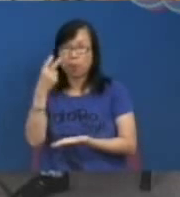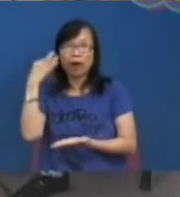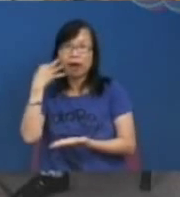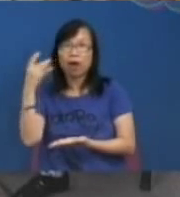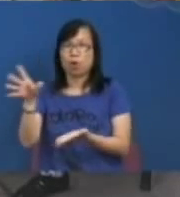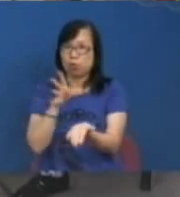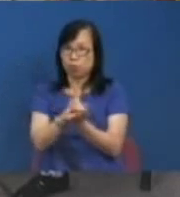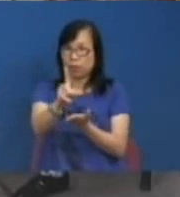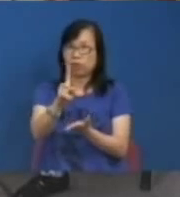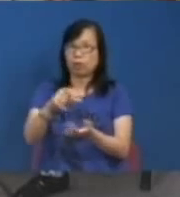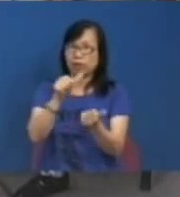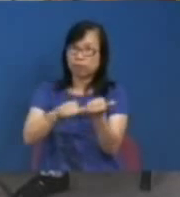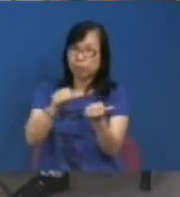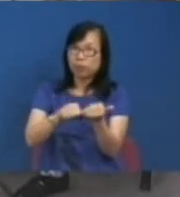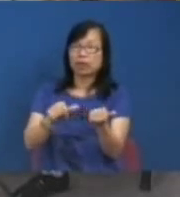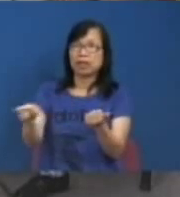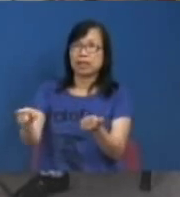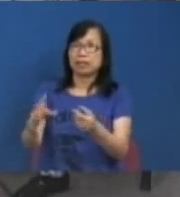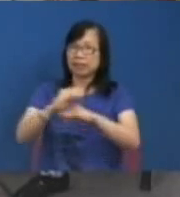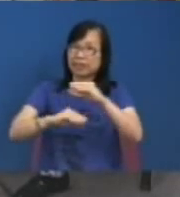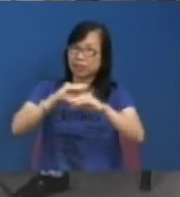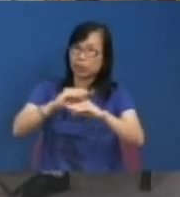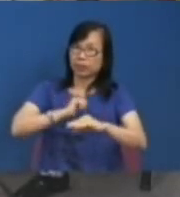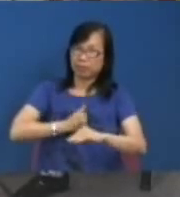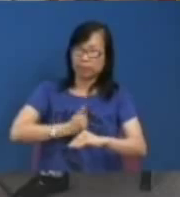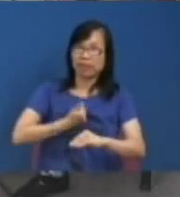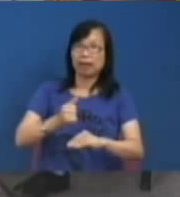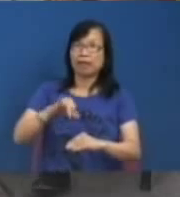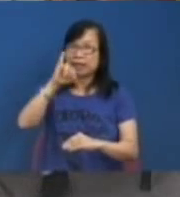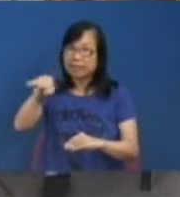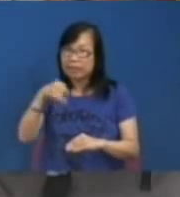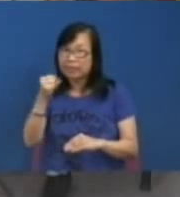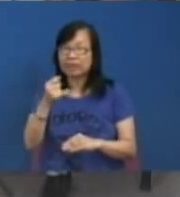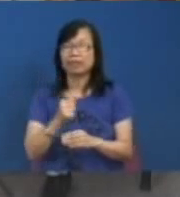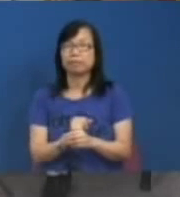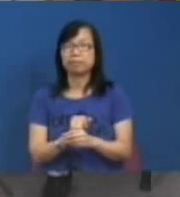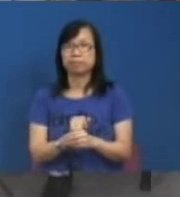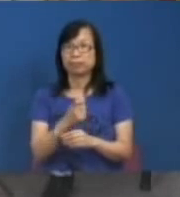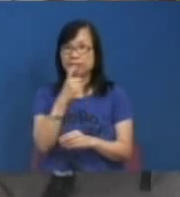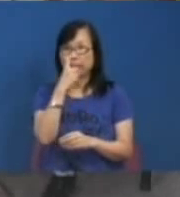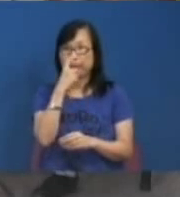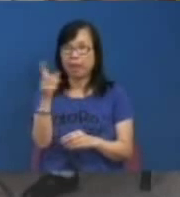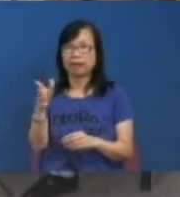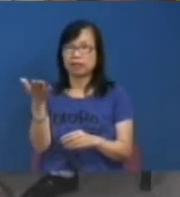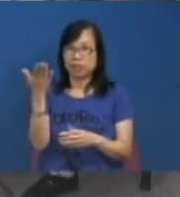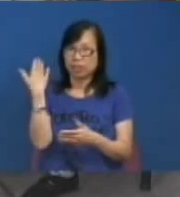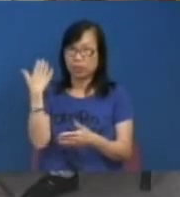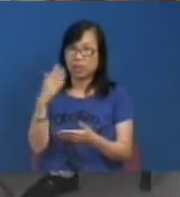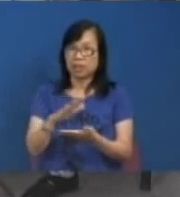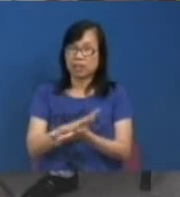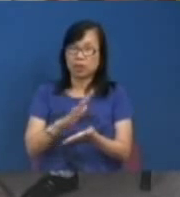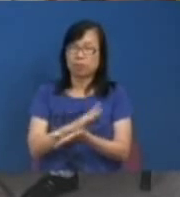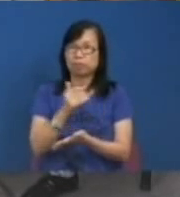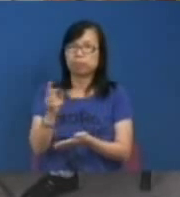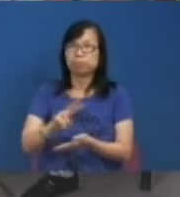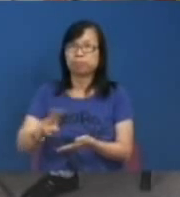力的副主席蒲伟明建筑师。 各位观众好。 Jackie 多谢你啦，一如过往继续支持我们。